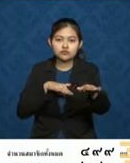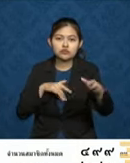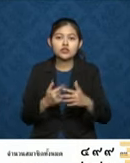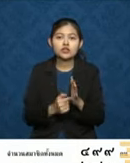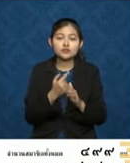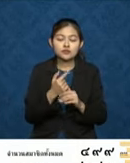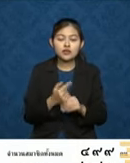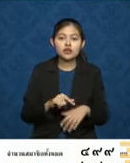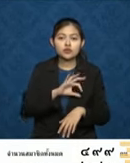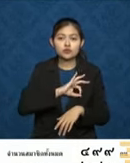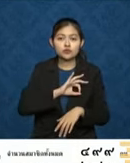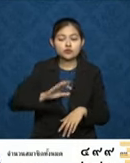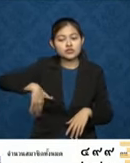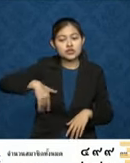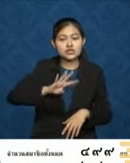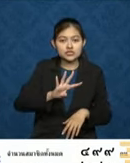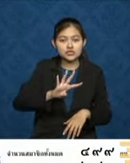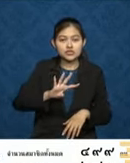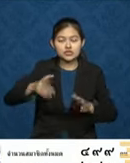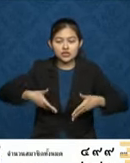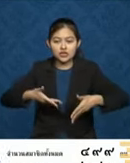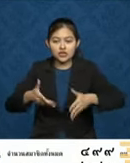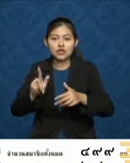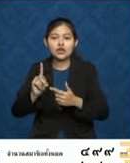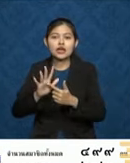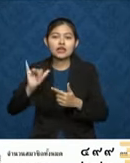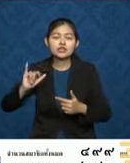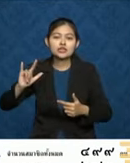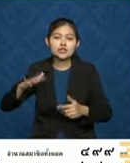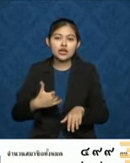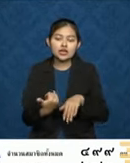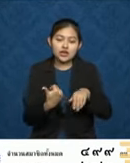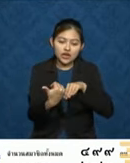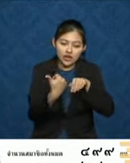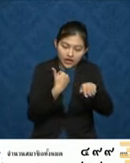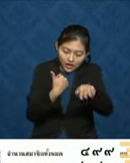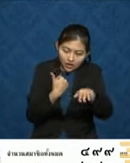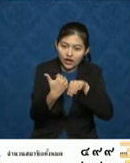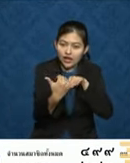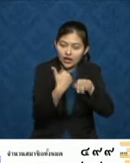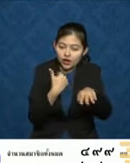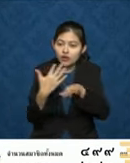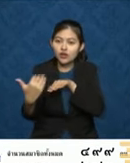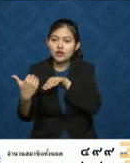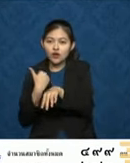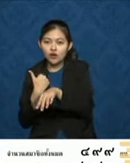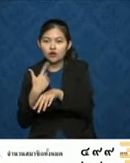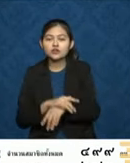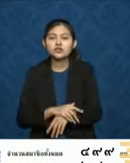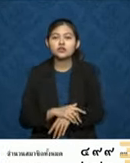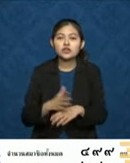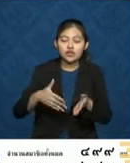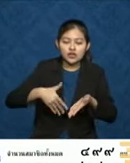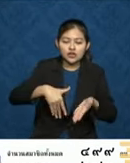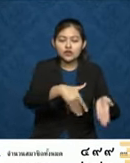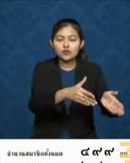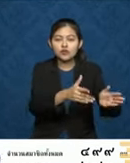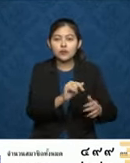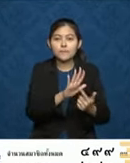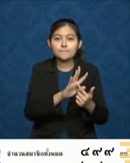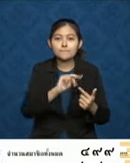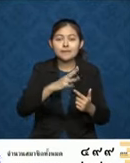4ถึงทางแยกกาญจนาภิเษกทั้งขาเข้าและขาออกโดยรถสามารถใช้ทางเส้นทางเลืยงเมืองได้ไปที่ถนนบางเลน